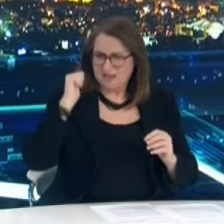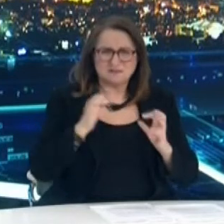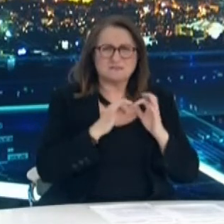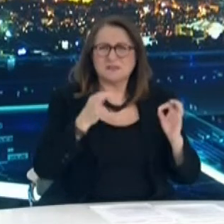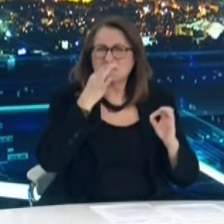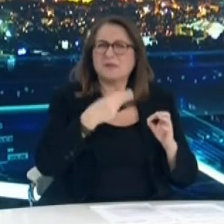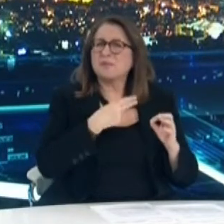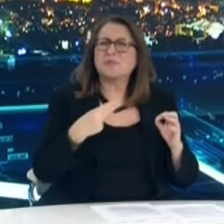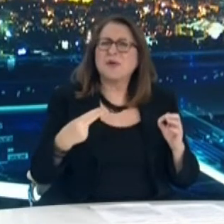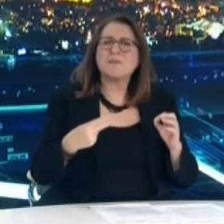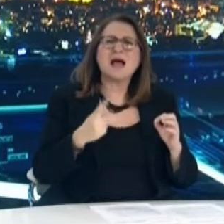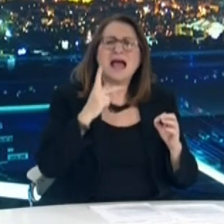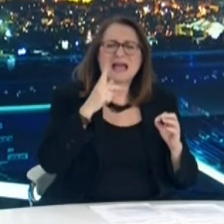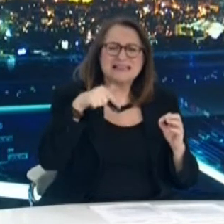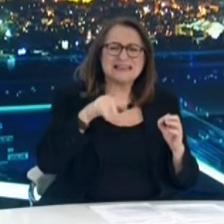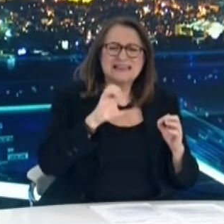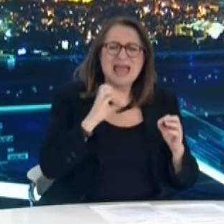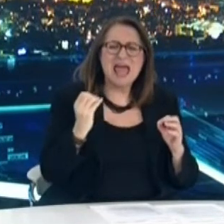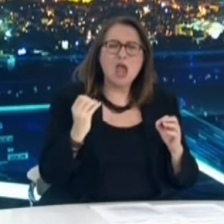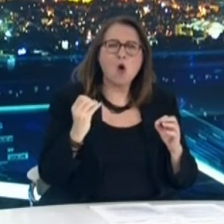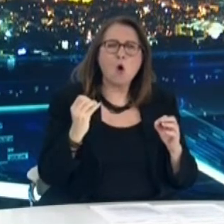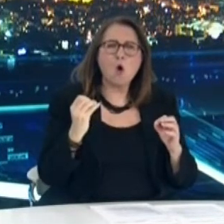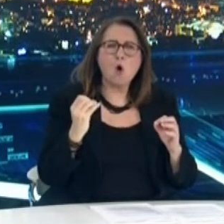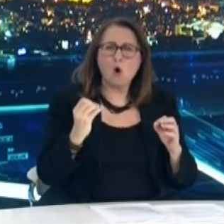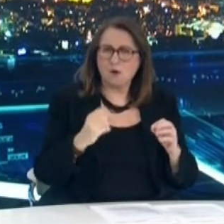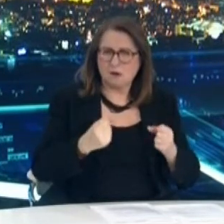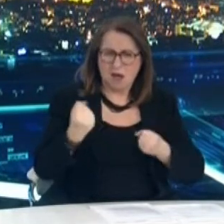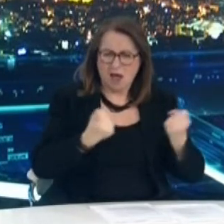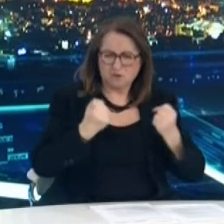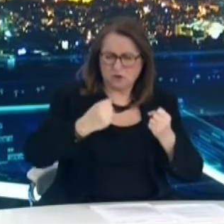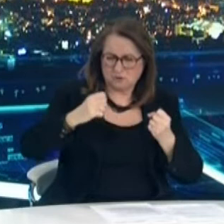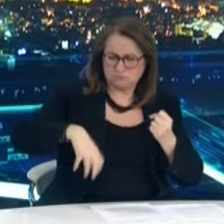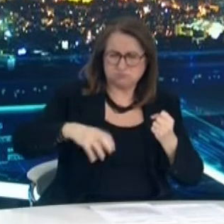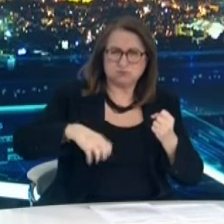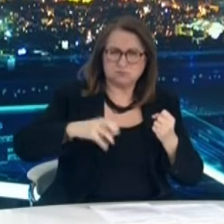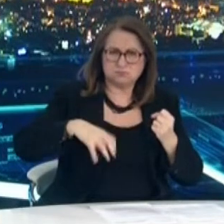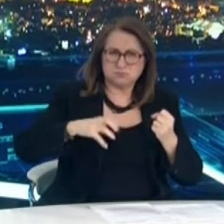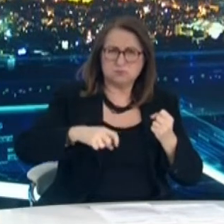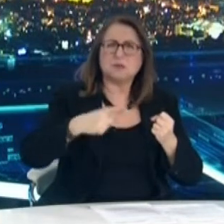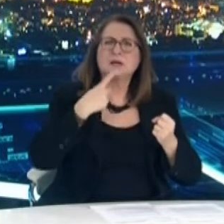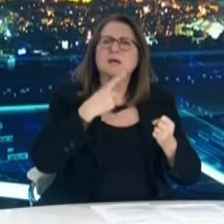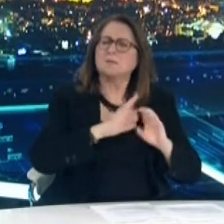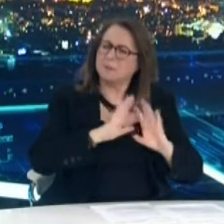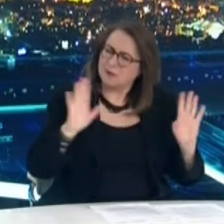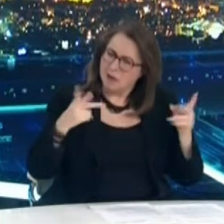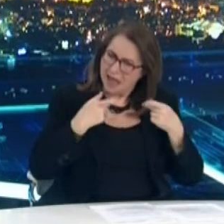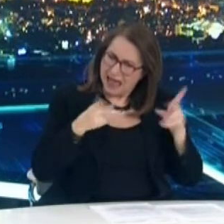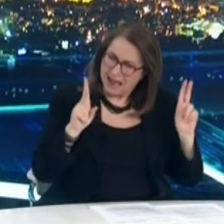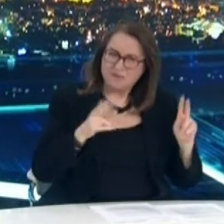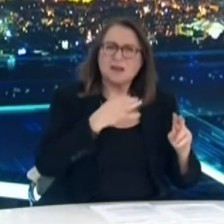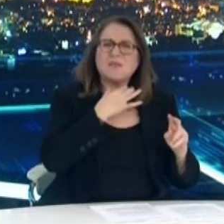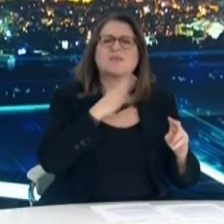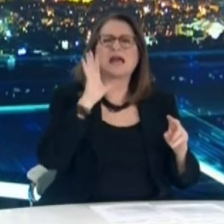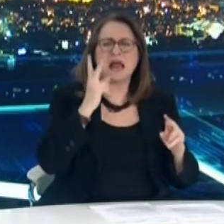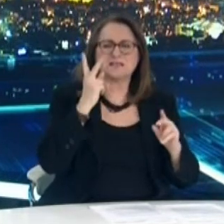Για τη μετάβαση σε ΚΤΕΟ δεν υφίστανται οι περιορισμοί που ανακοινώθηκαν για τον κωδικό 2, μετακίνηση εντός οικίου Δήμου ή σε